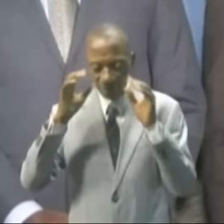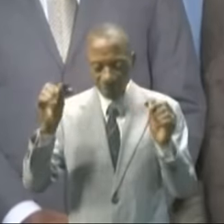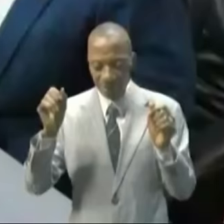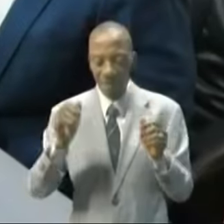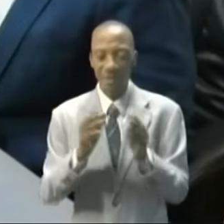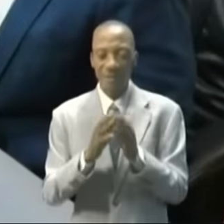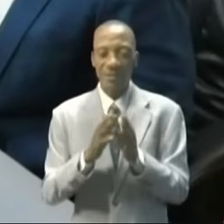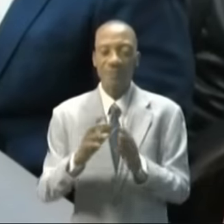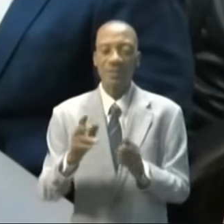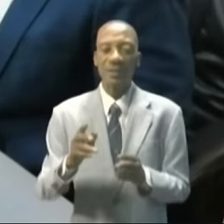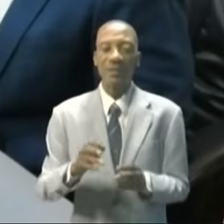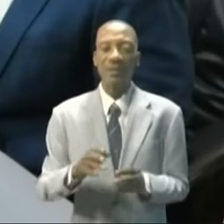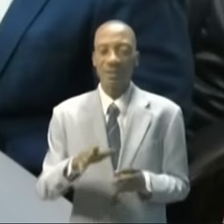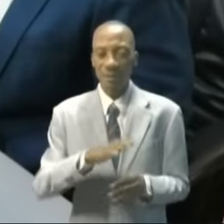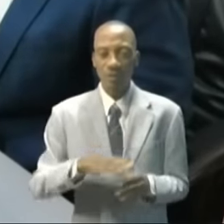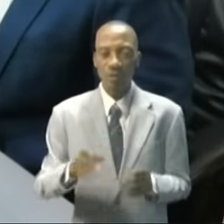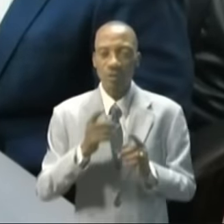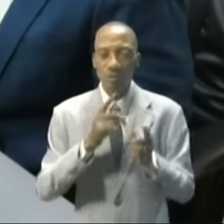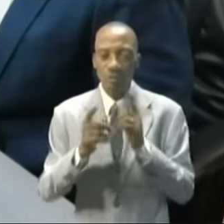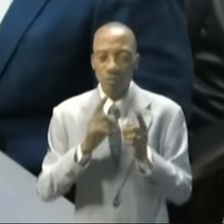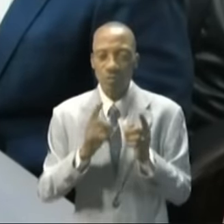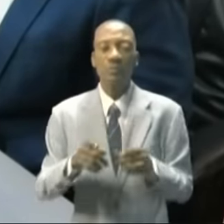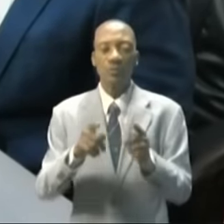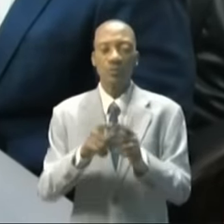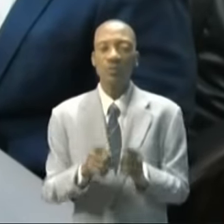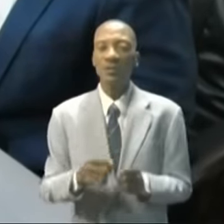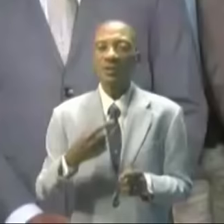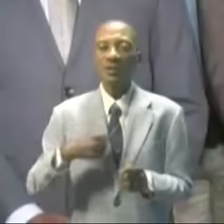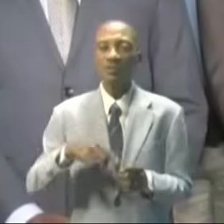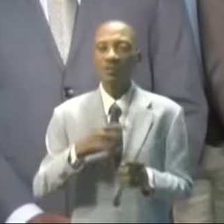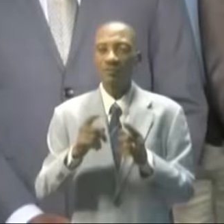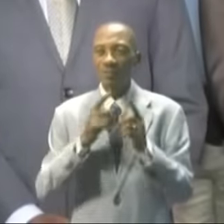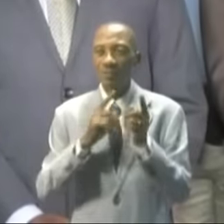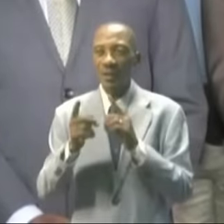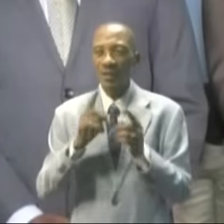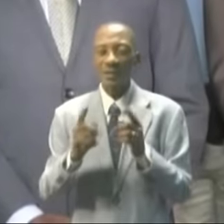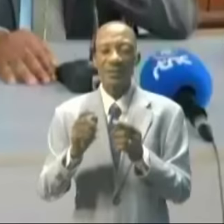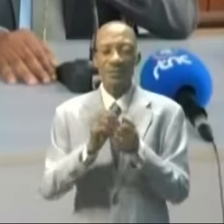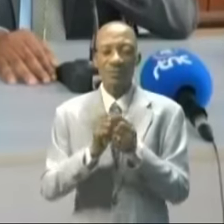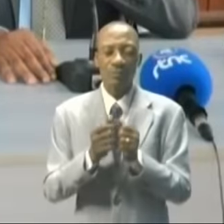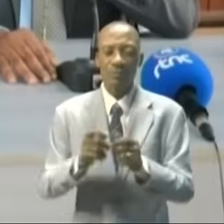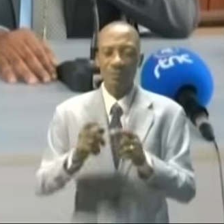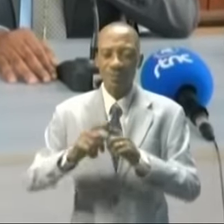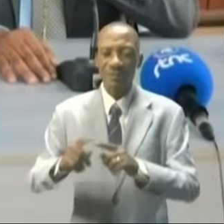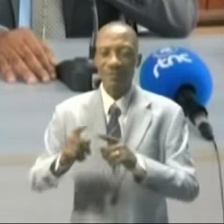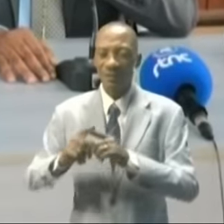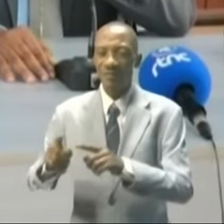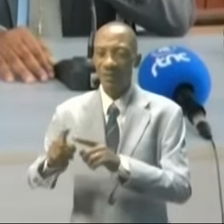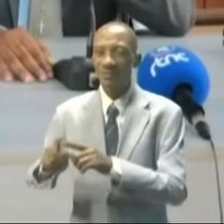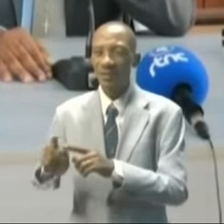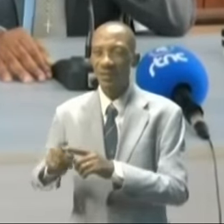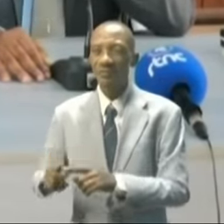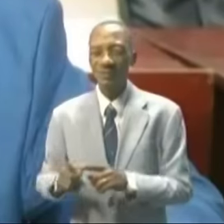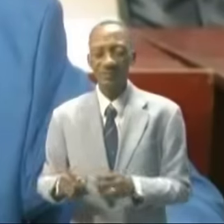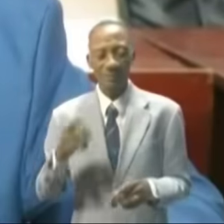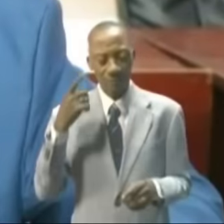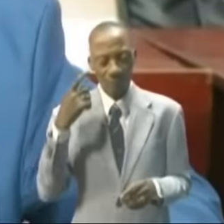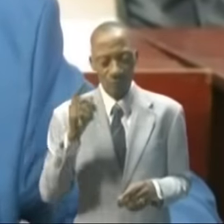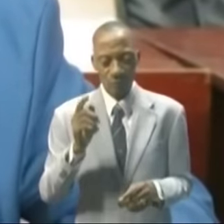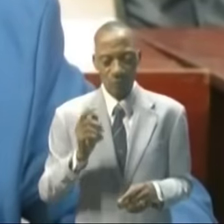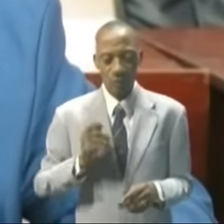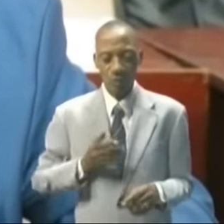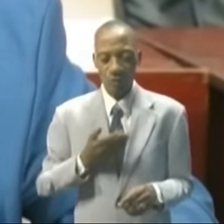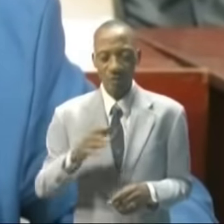avec lui sur les différents points de détail concernant ce gouvernement de la première ministre Suminwa, nous